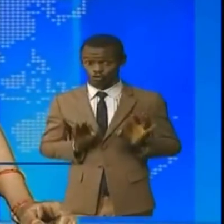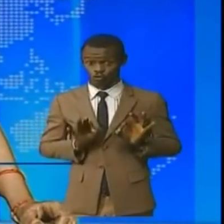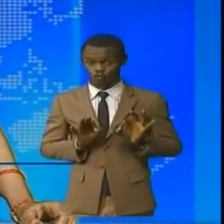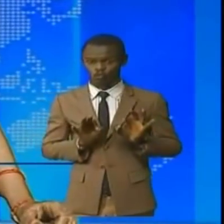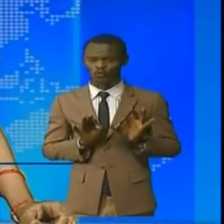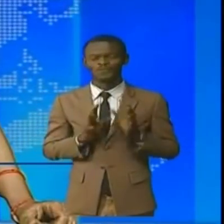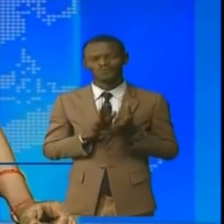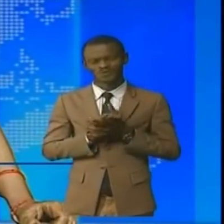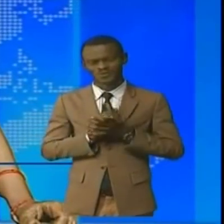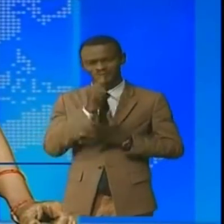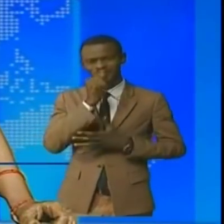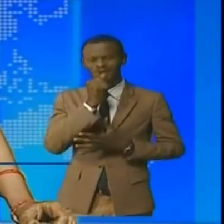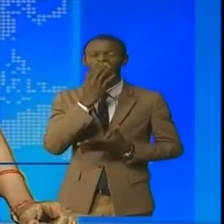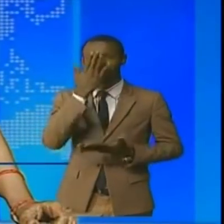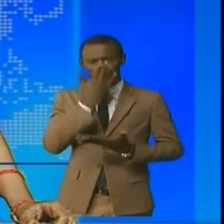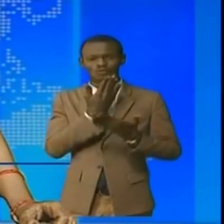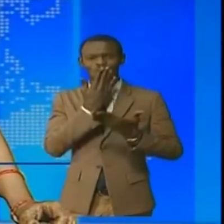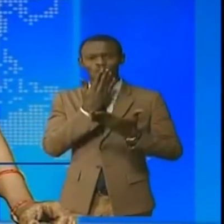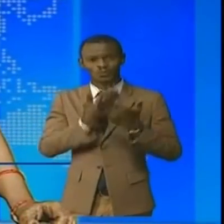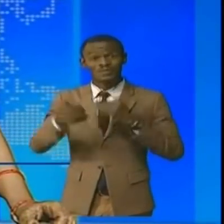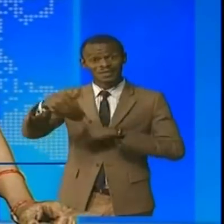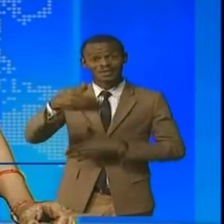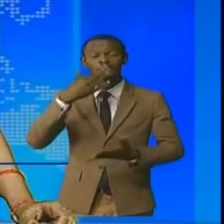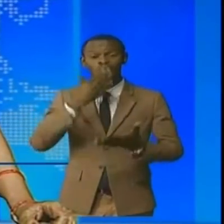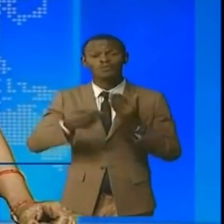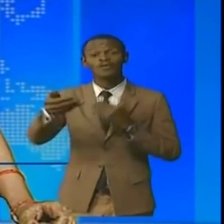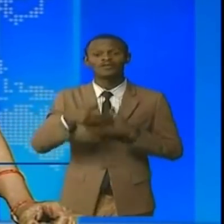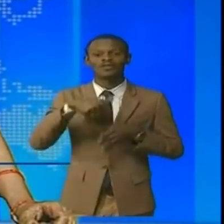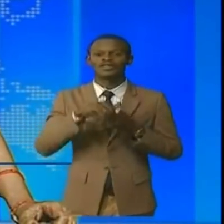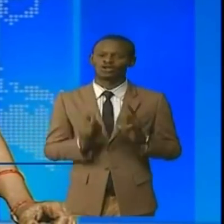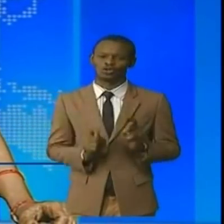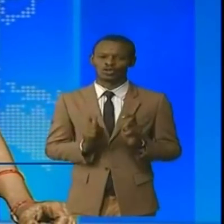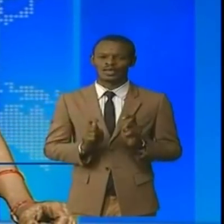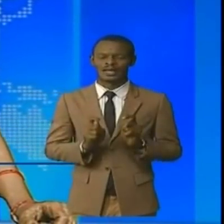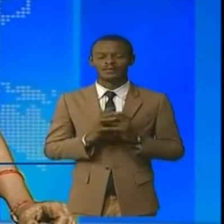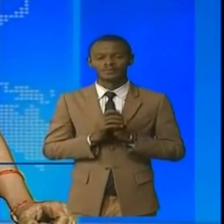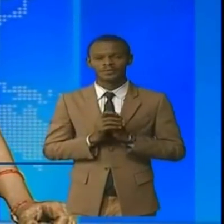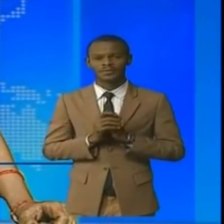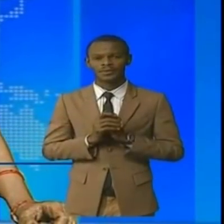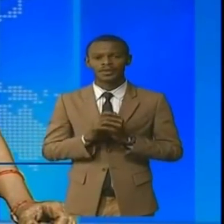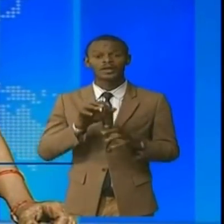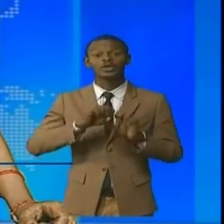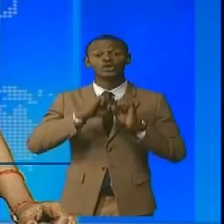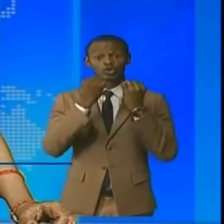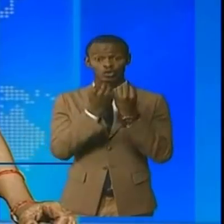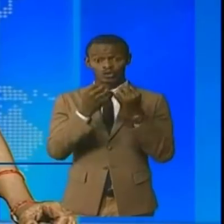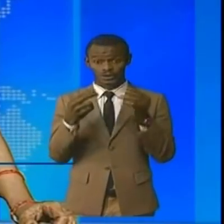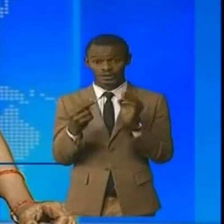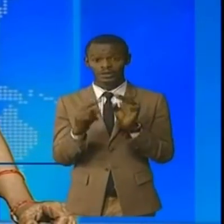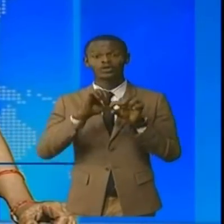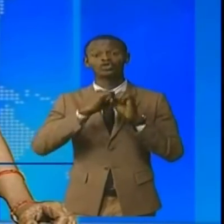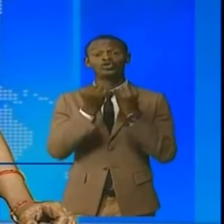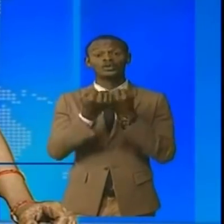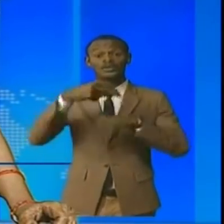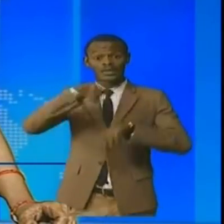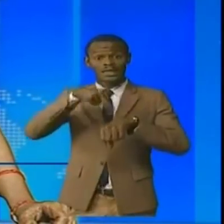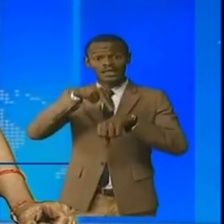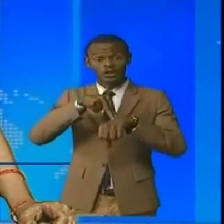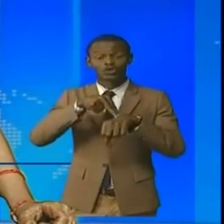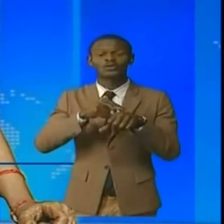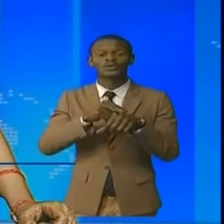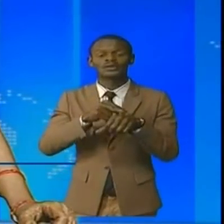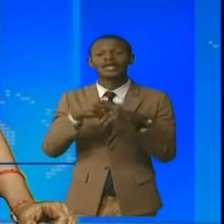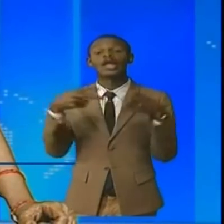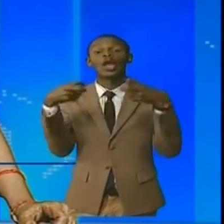Bienvenue à ce journal magazine. Un litige opposant la Société nationale d'électricité SNEL SA et une firme américaine a conduit à